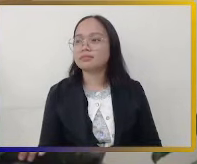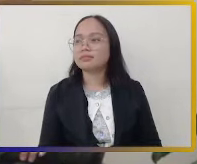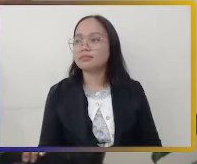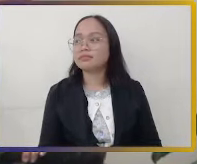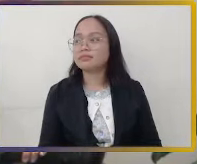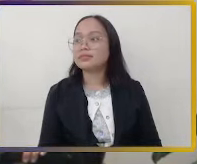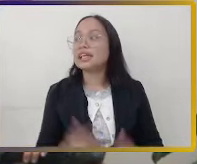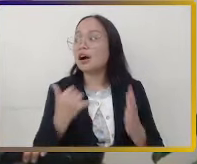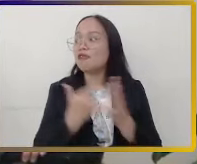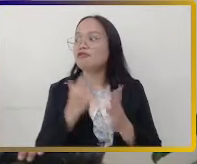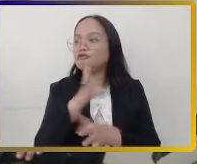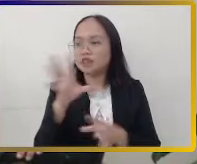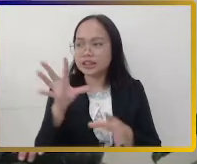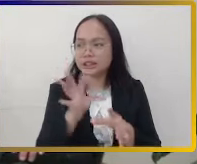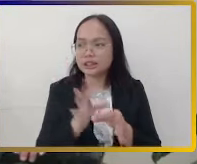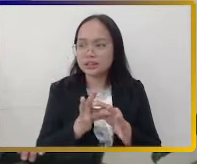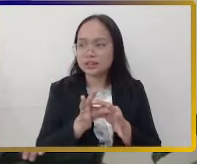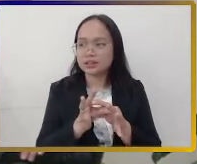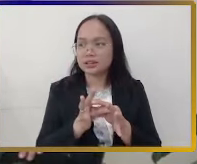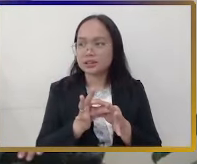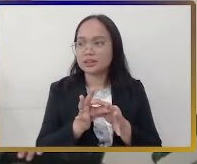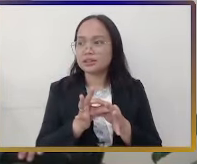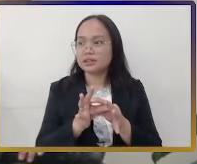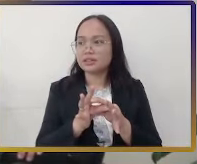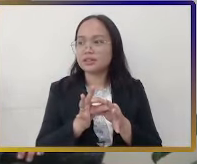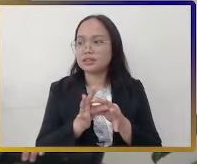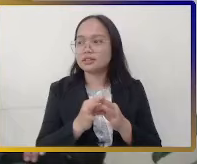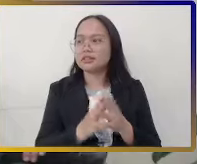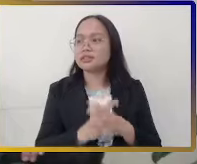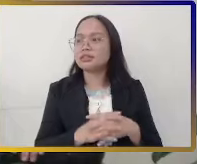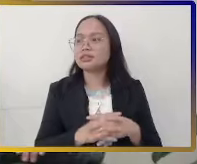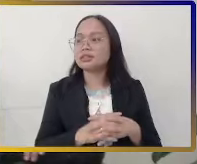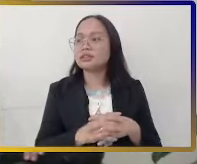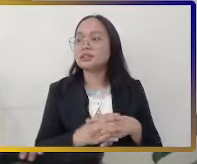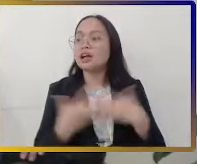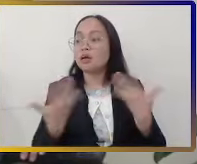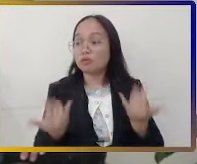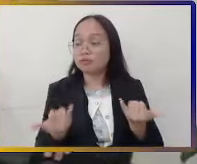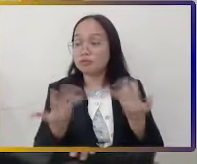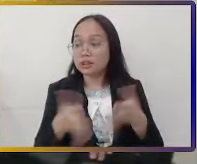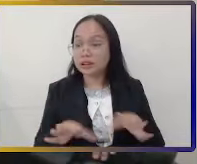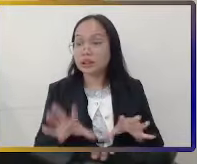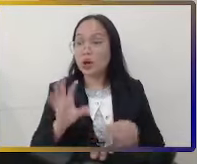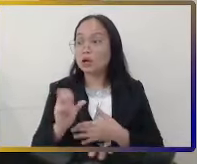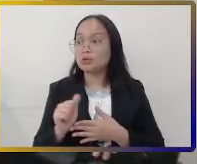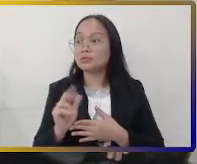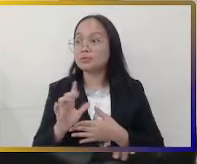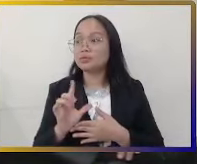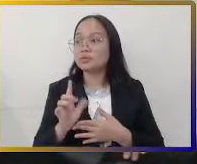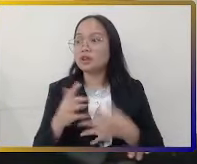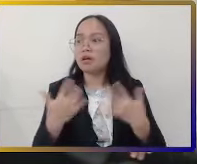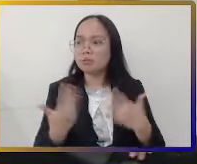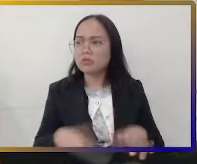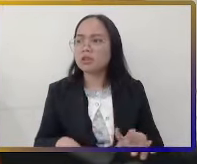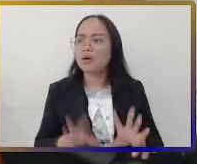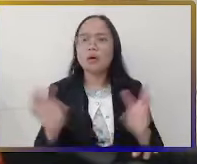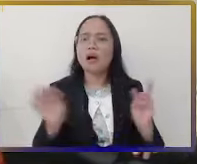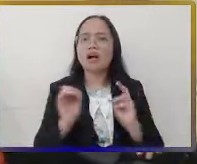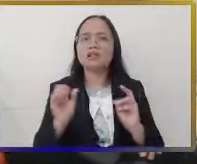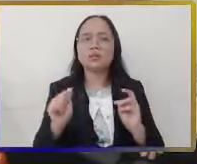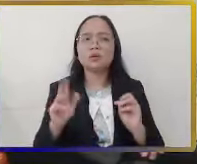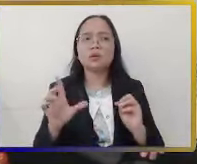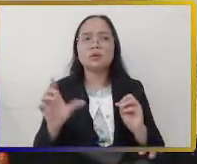It fits. See that? Now, after Saul, wala na nagawa si Saul. Gusto